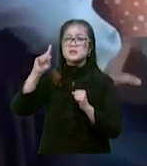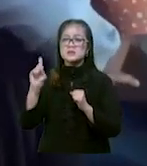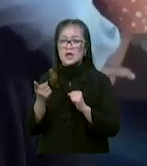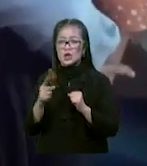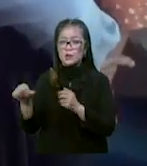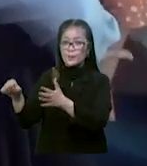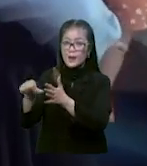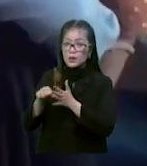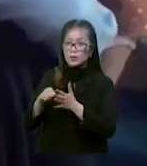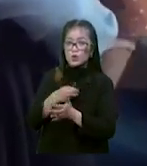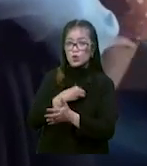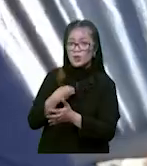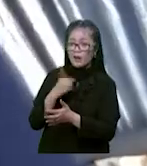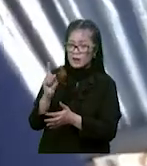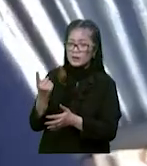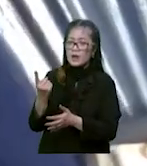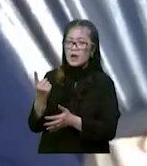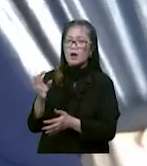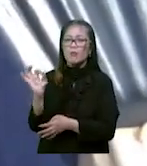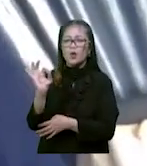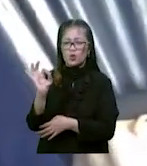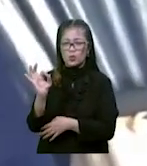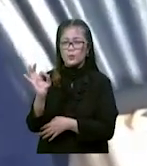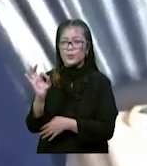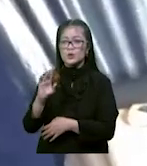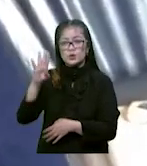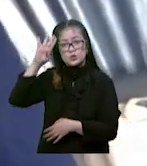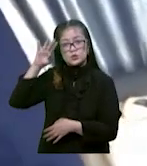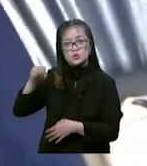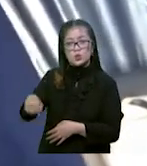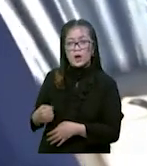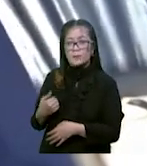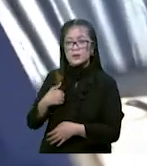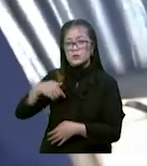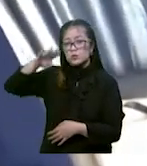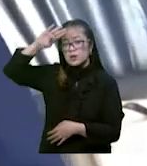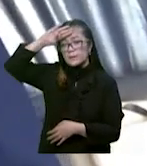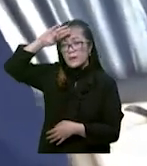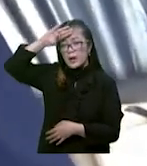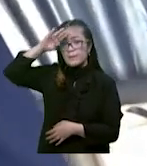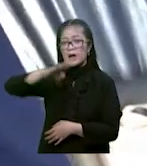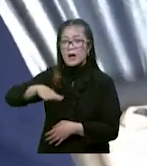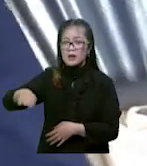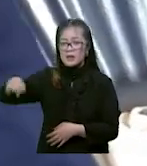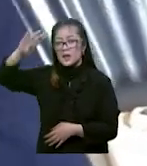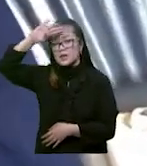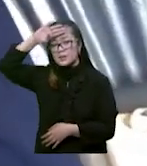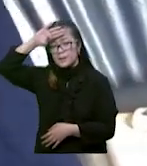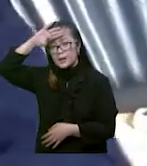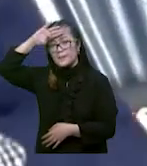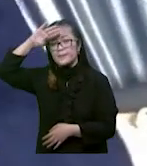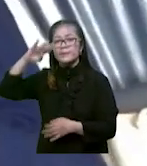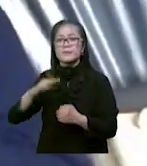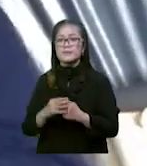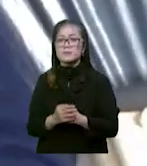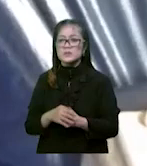gitu? Belum. Suami sama suami sakit. Anak panas, keluhannya panas,